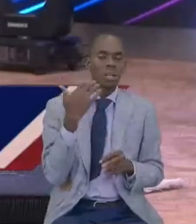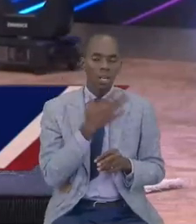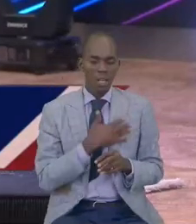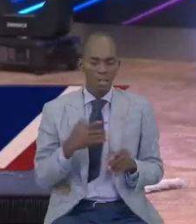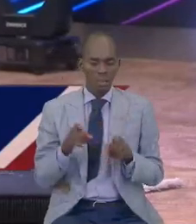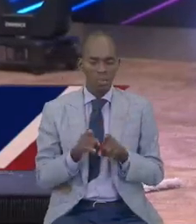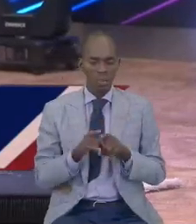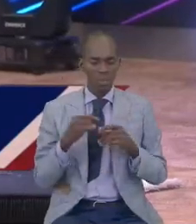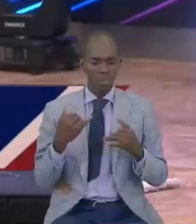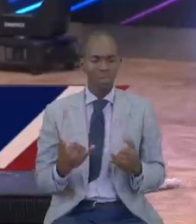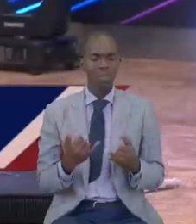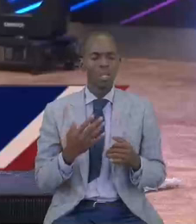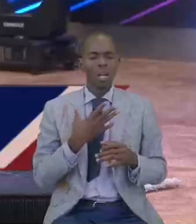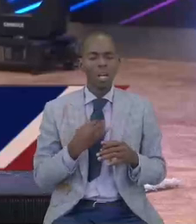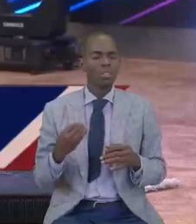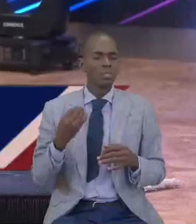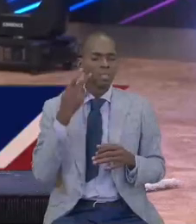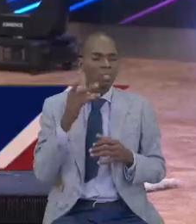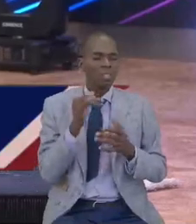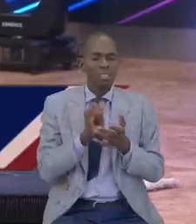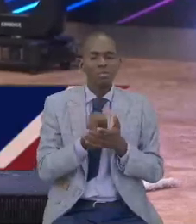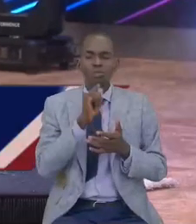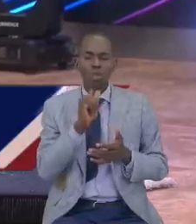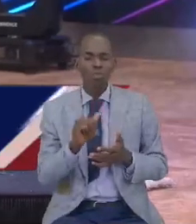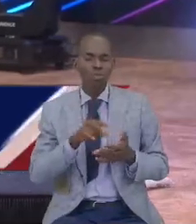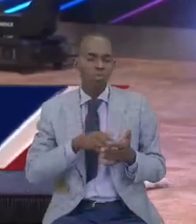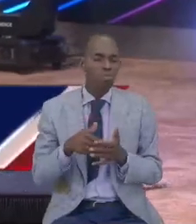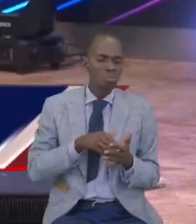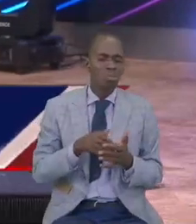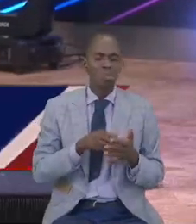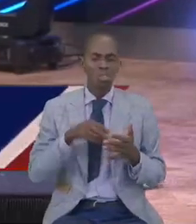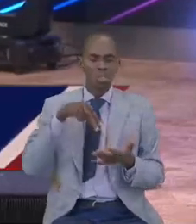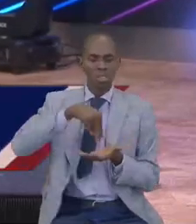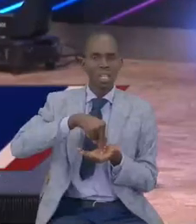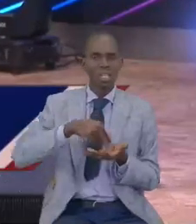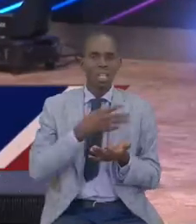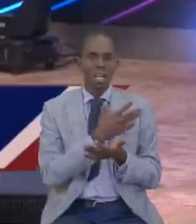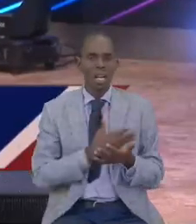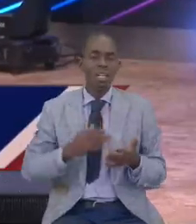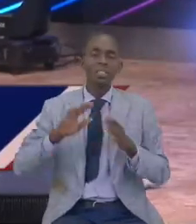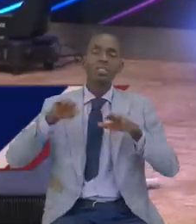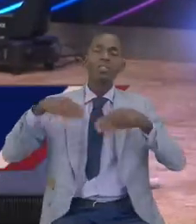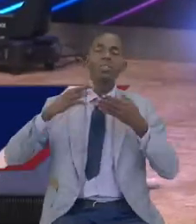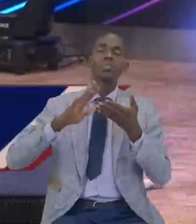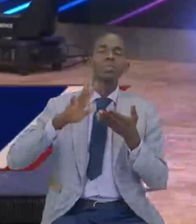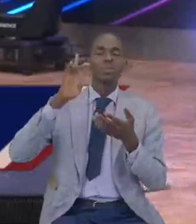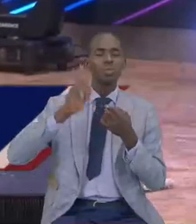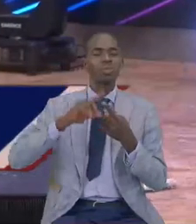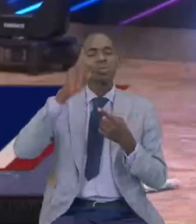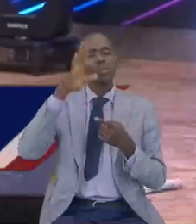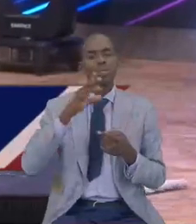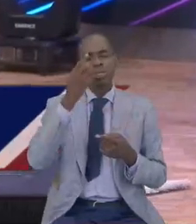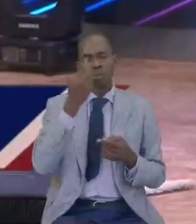singulière, une position non compromettante, une position qui glorifie le Seigneur et le Seigneur seul, il